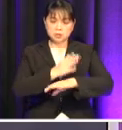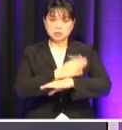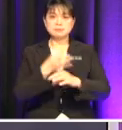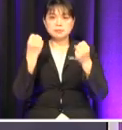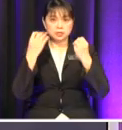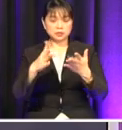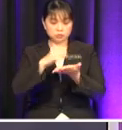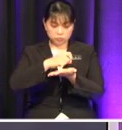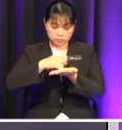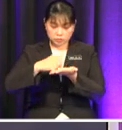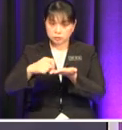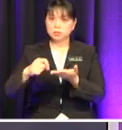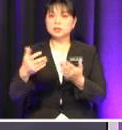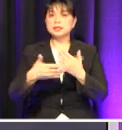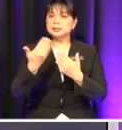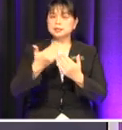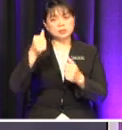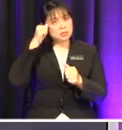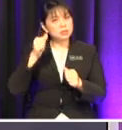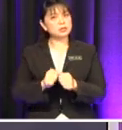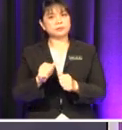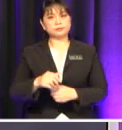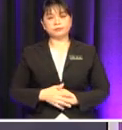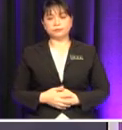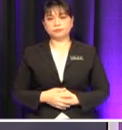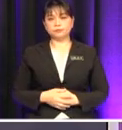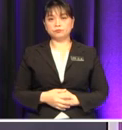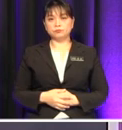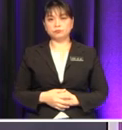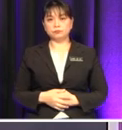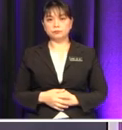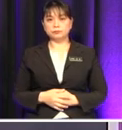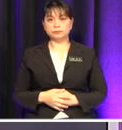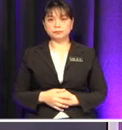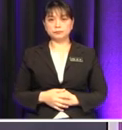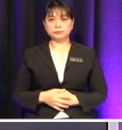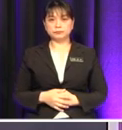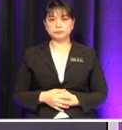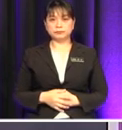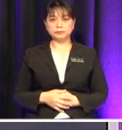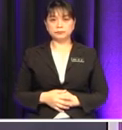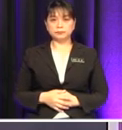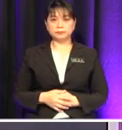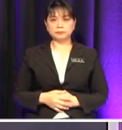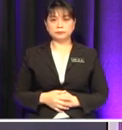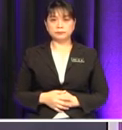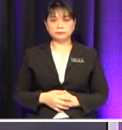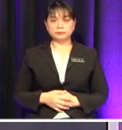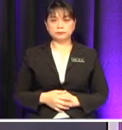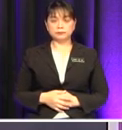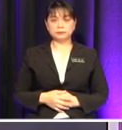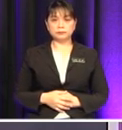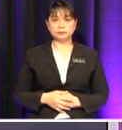dia senang Recall Bali Oke jadi contoh dulu dua otot utama tulis ke sini